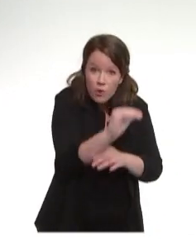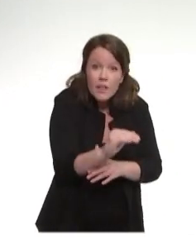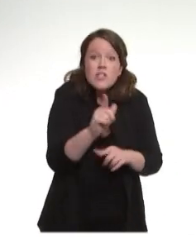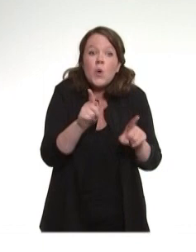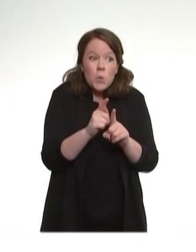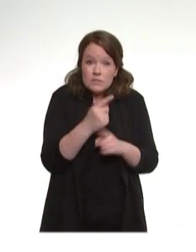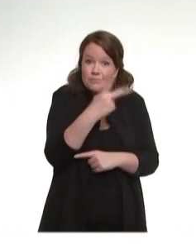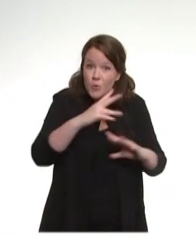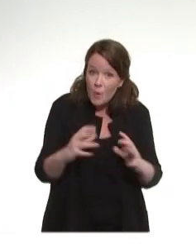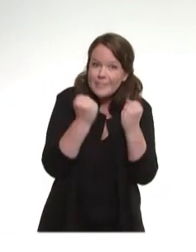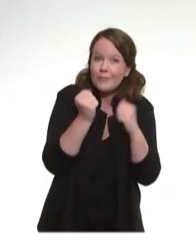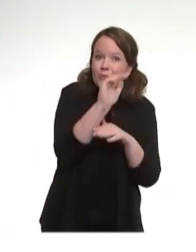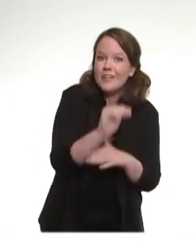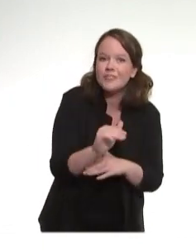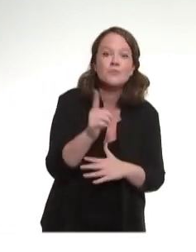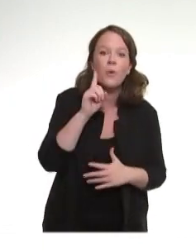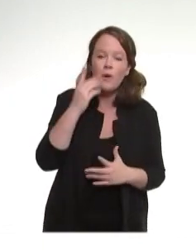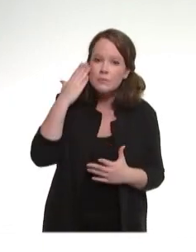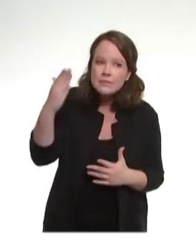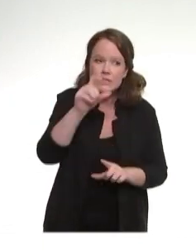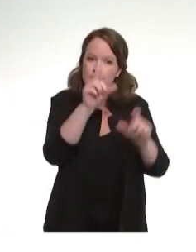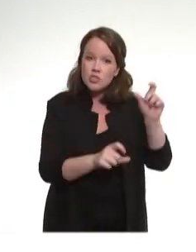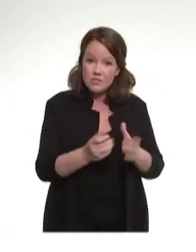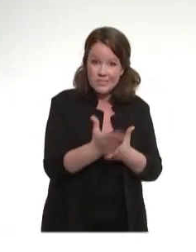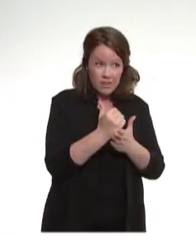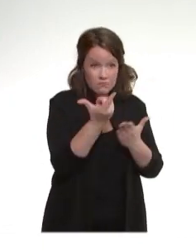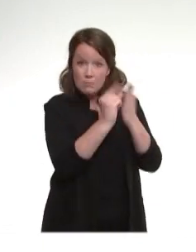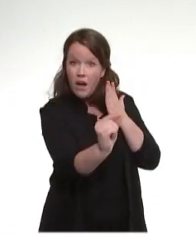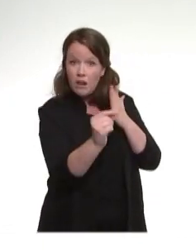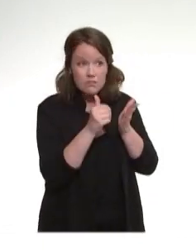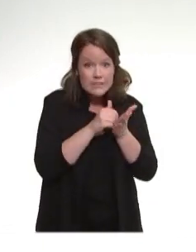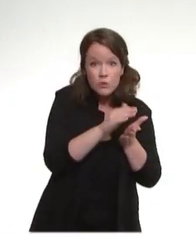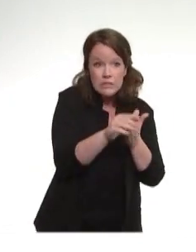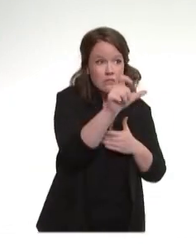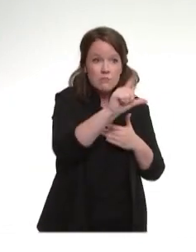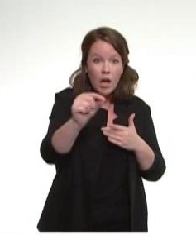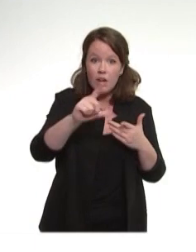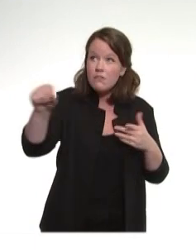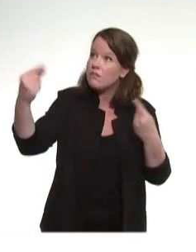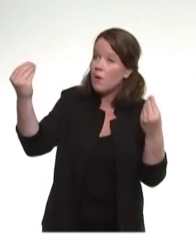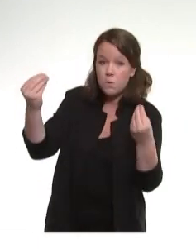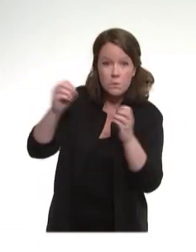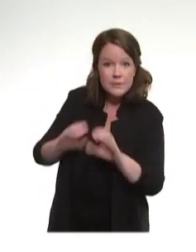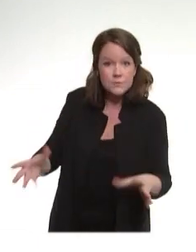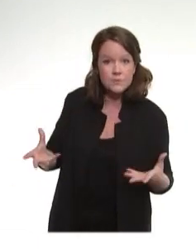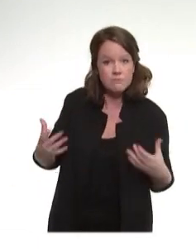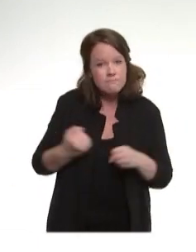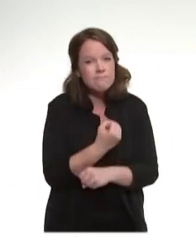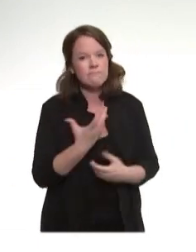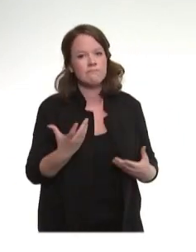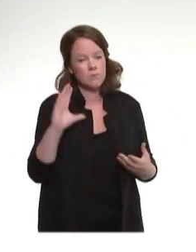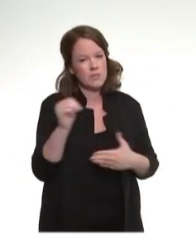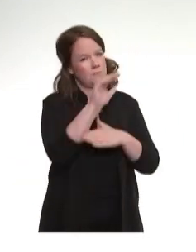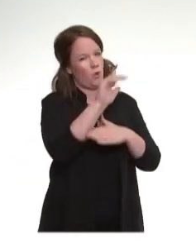parce que nous ne serons pas priver des compétences qui ont été touchés par la crise toutes les entreprises des secteurs